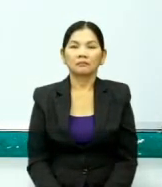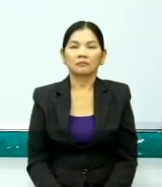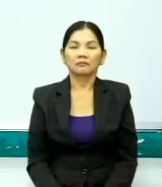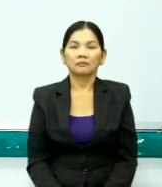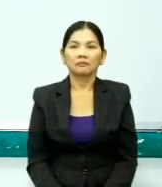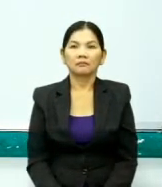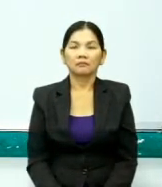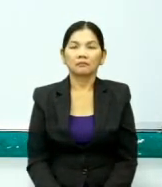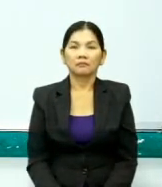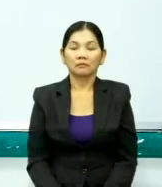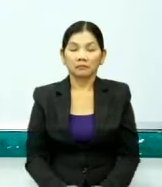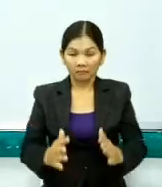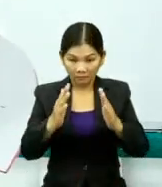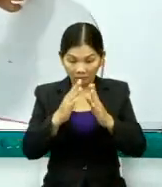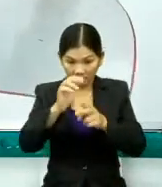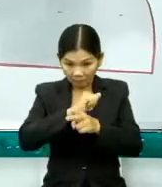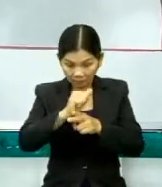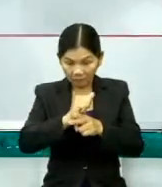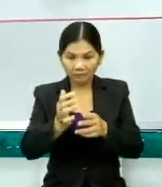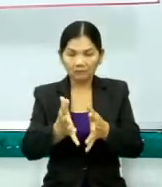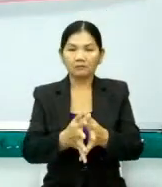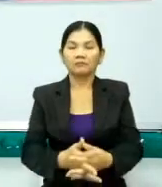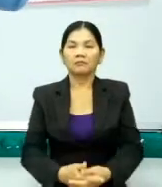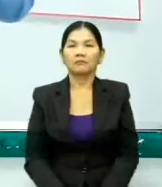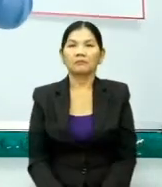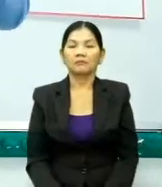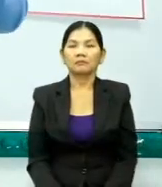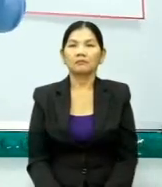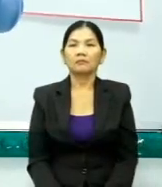chà con lực sử phơi kích cáp tế con lớn